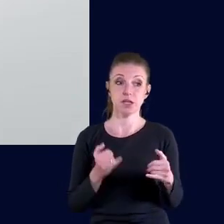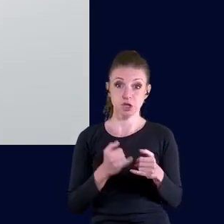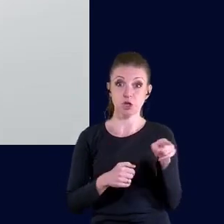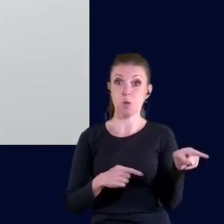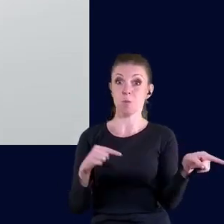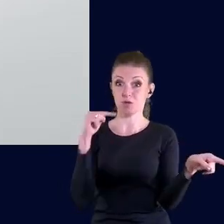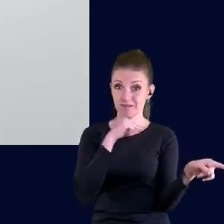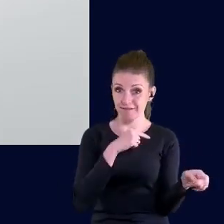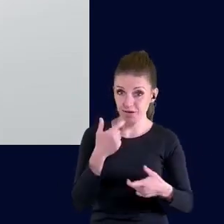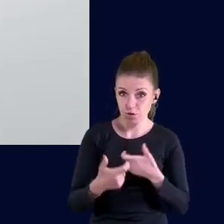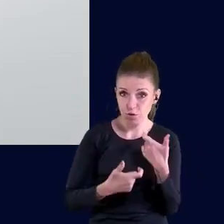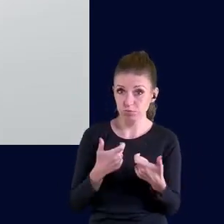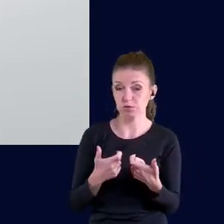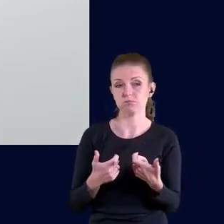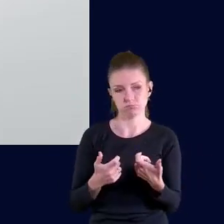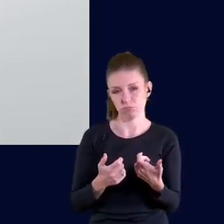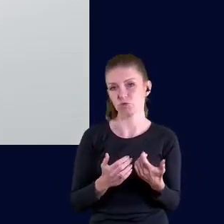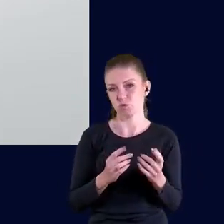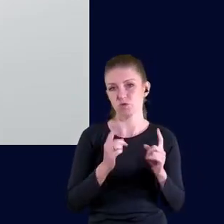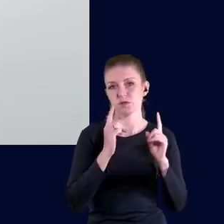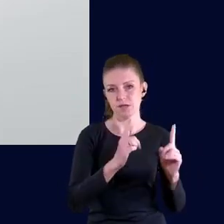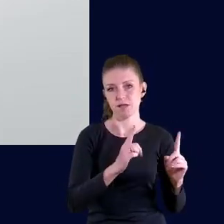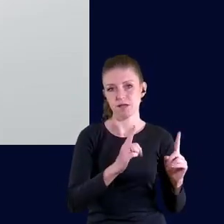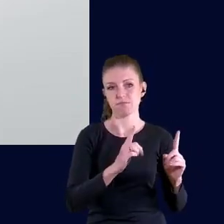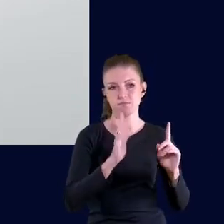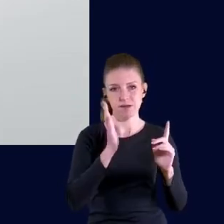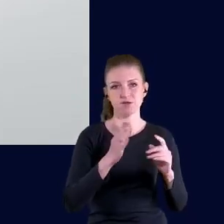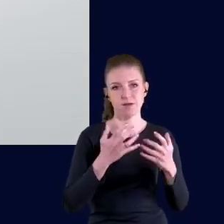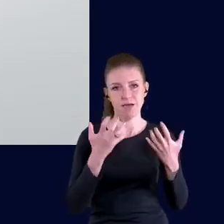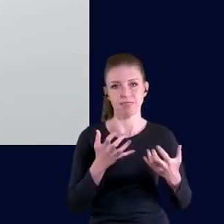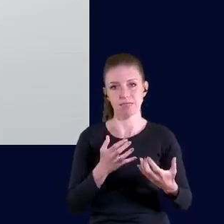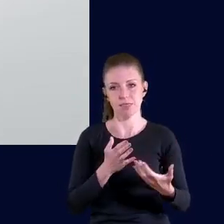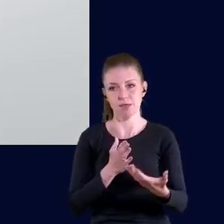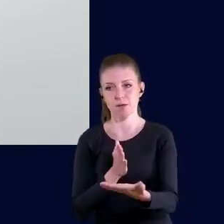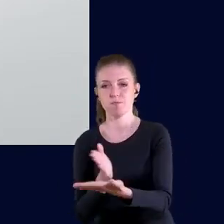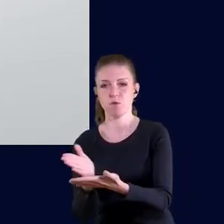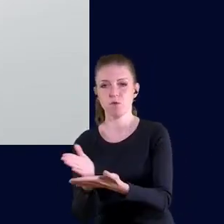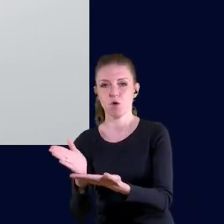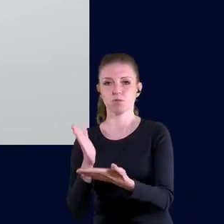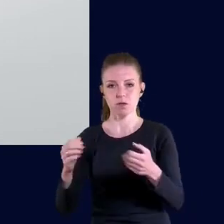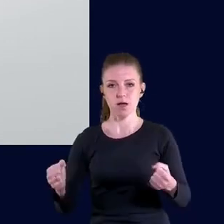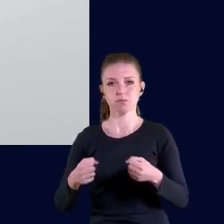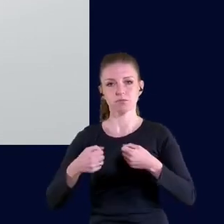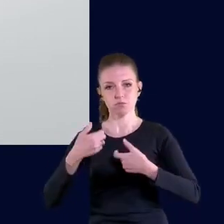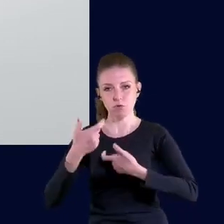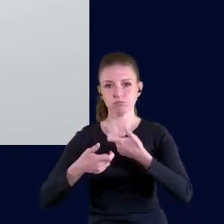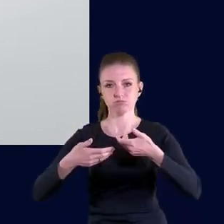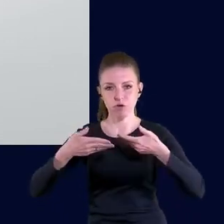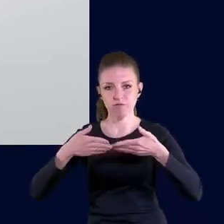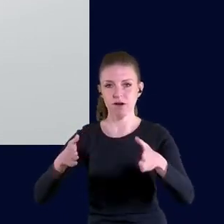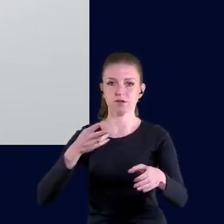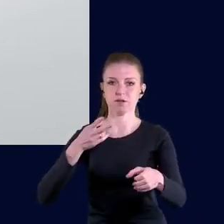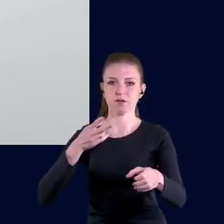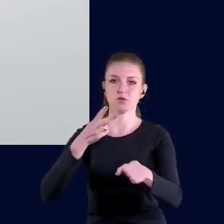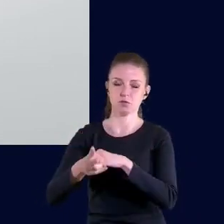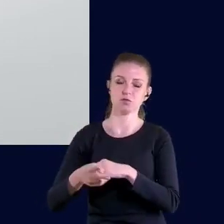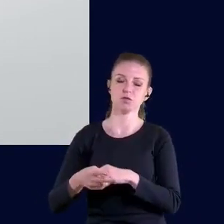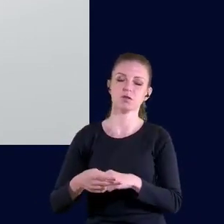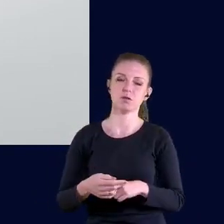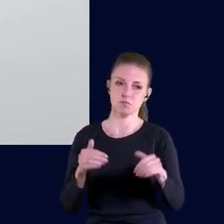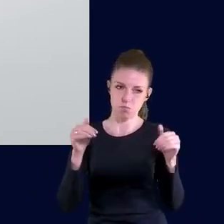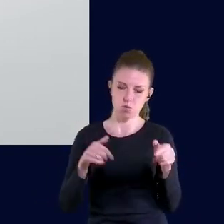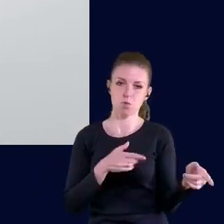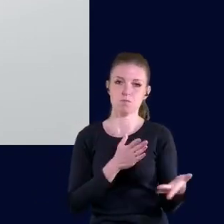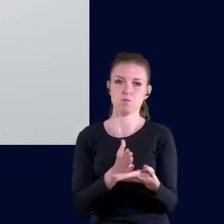posiadać sami aktywniej łączący chętnie a w uczestnictwa w procesie otwartego